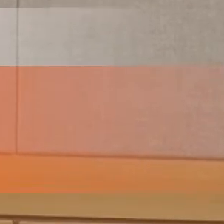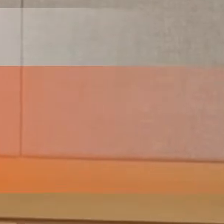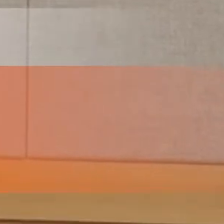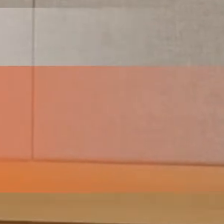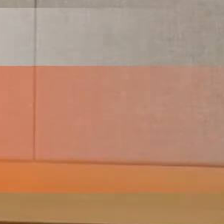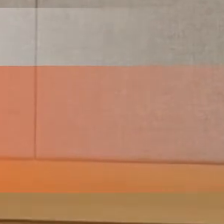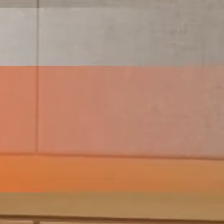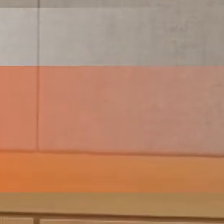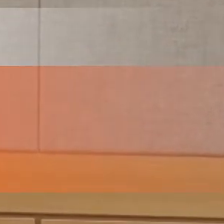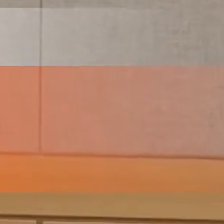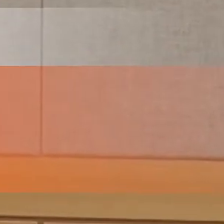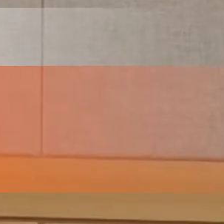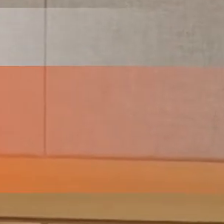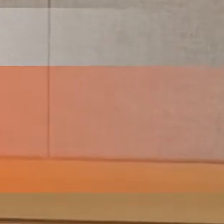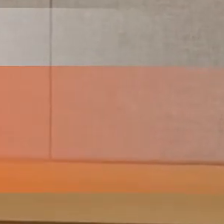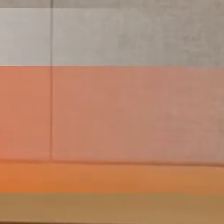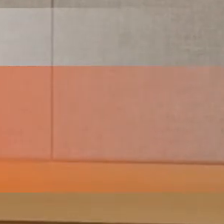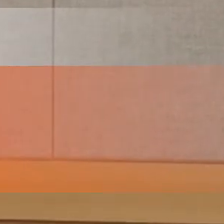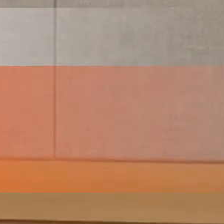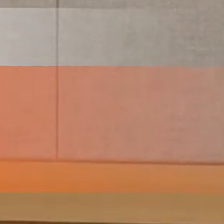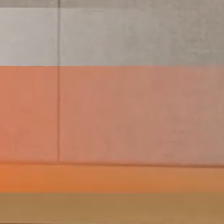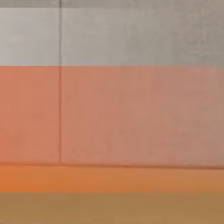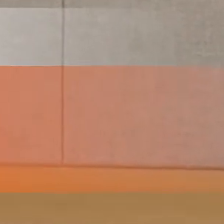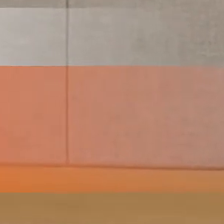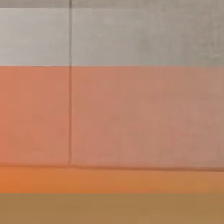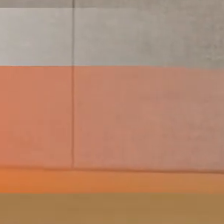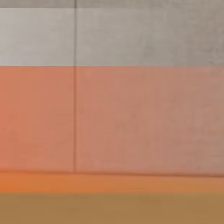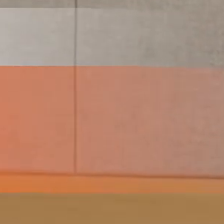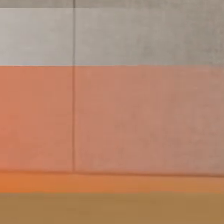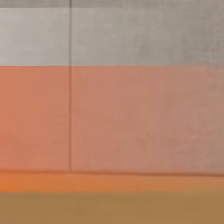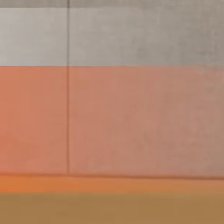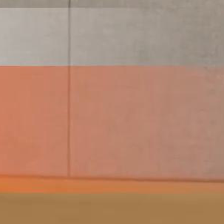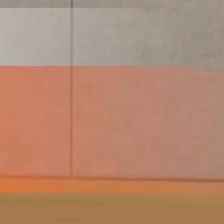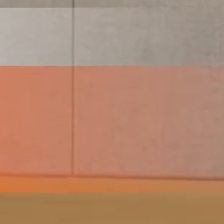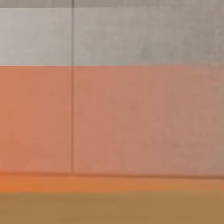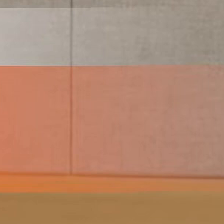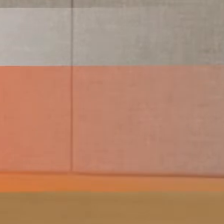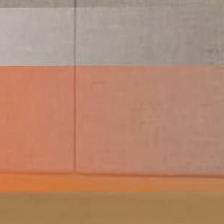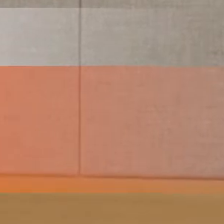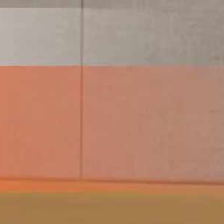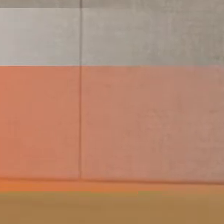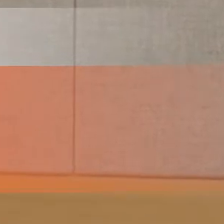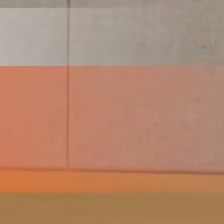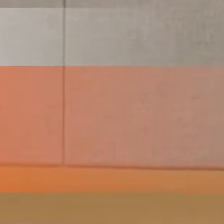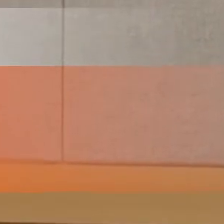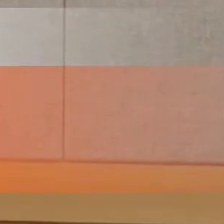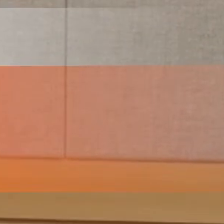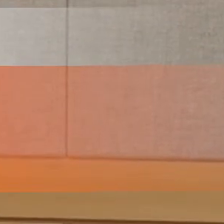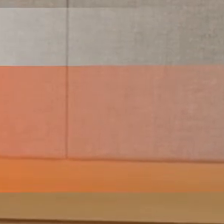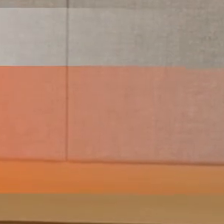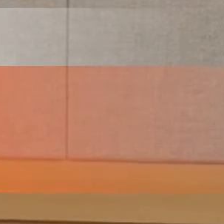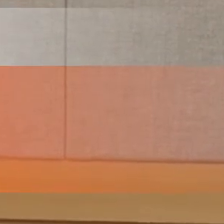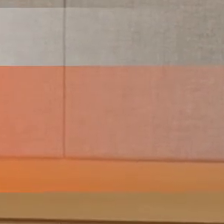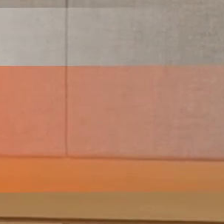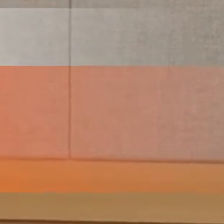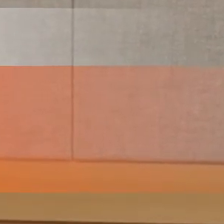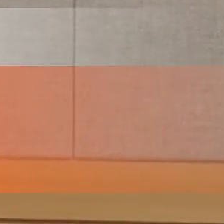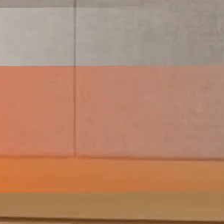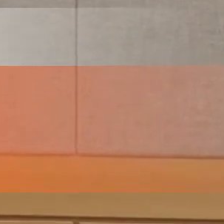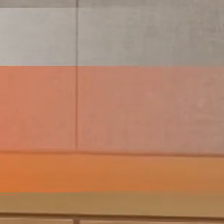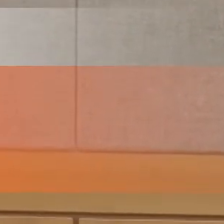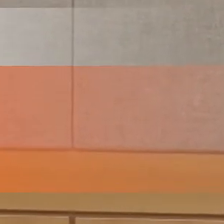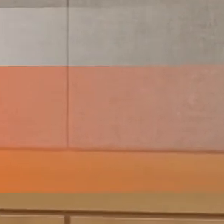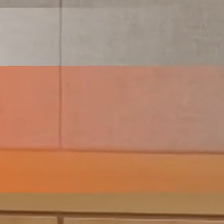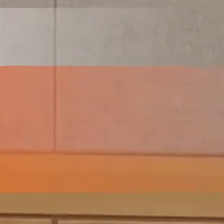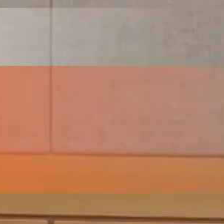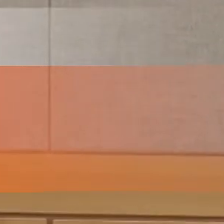나서도 참여율이 상당히 높아서 다행입니다. 꾸준하게 이렇게 걷기 대회